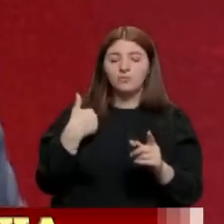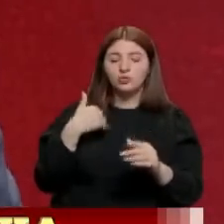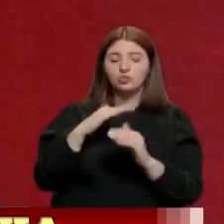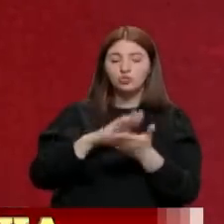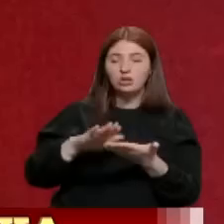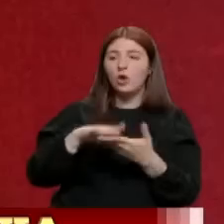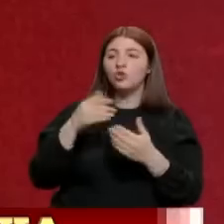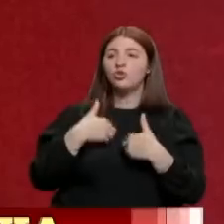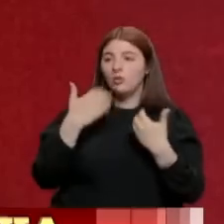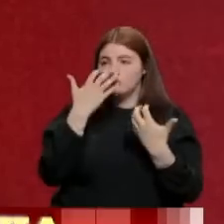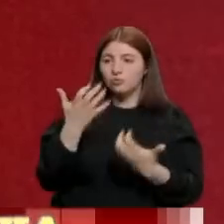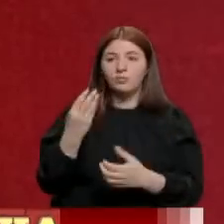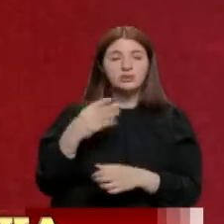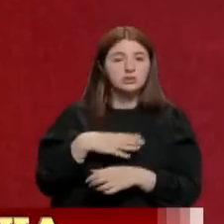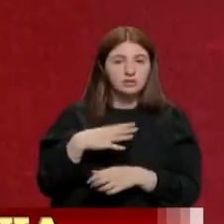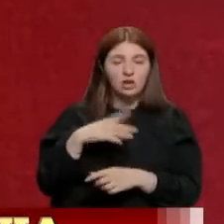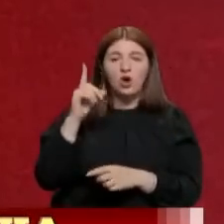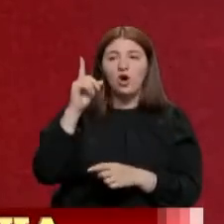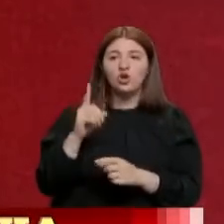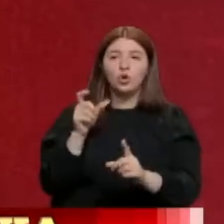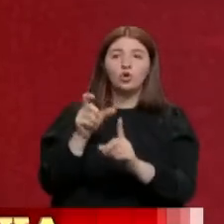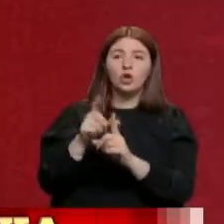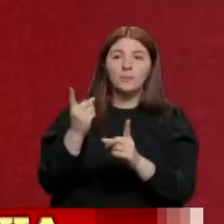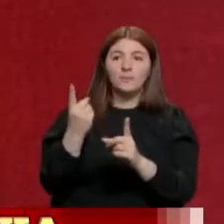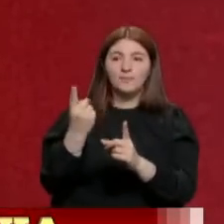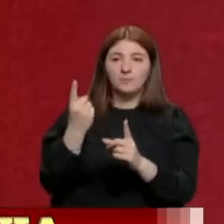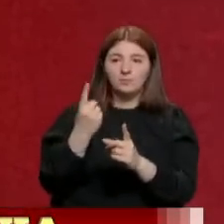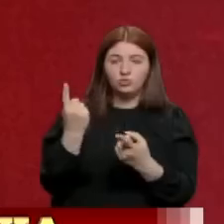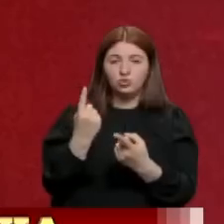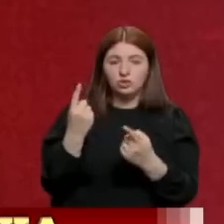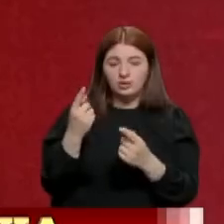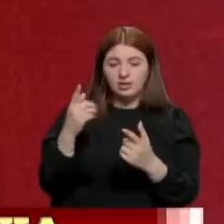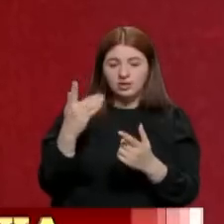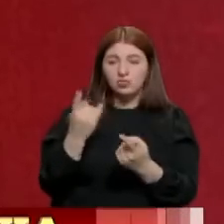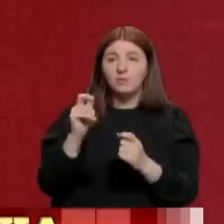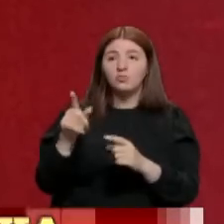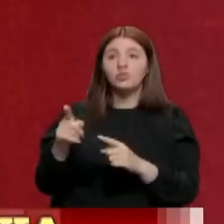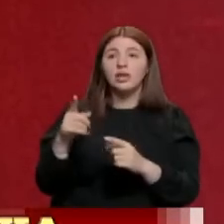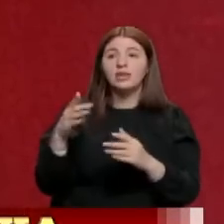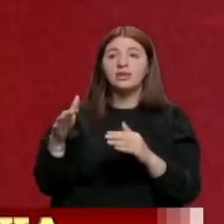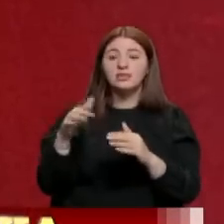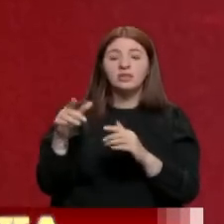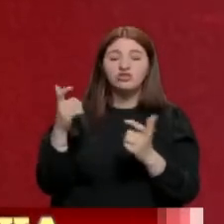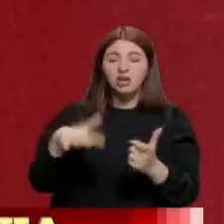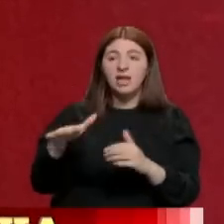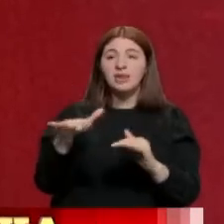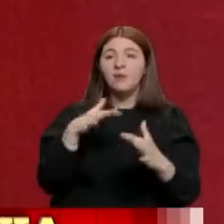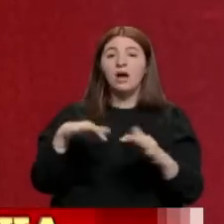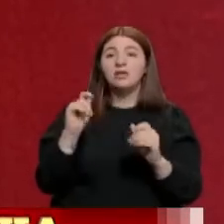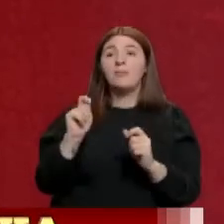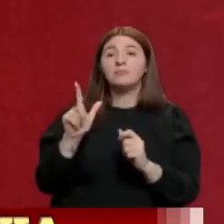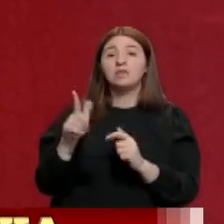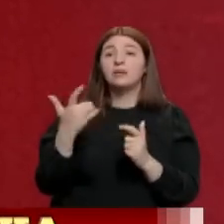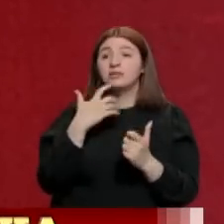onları güvence altına almasını ister. Öncelikle koruyucu bir hekimlik yapmalıydık elbette. Yani bu şehirlerimizi depreme hazırlamalıydık, bunu